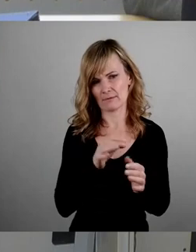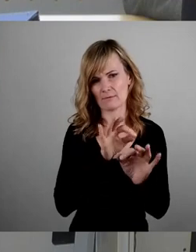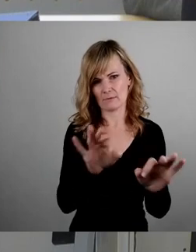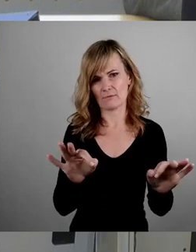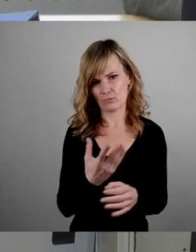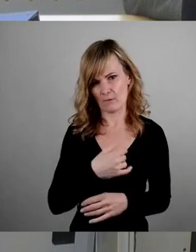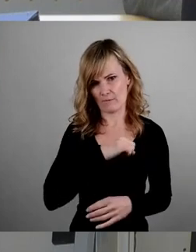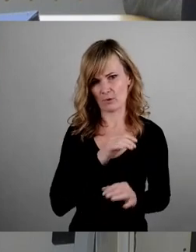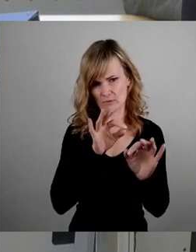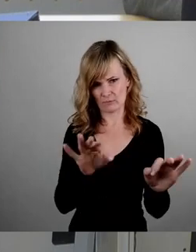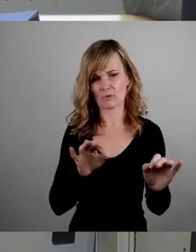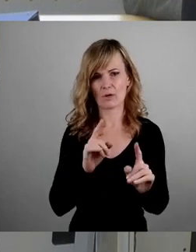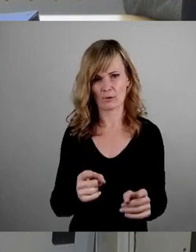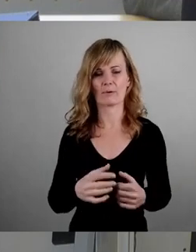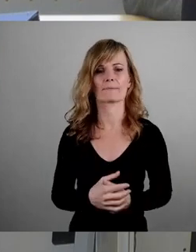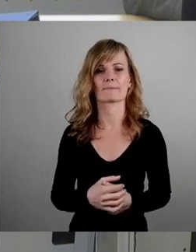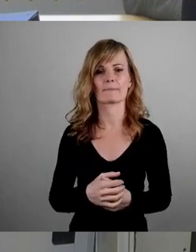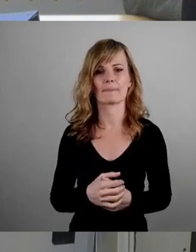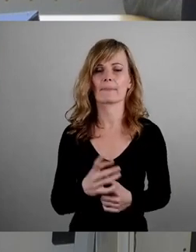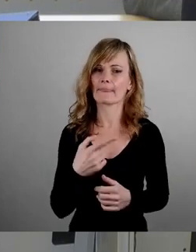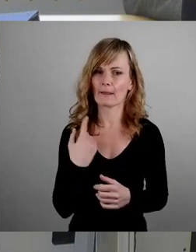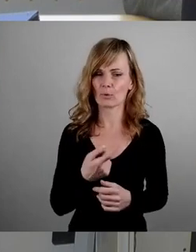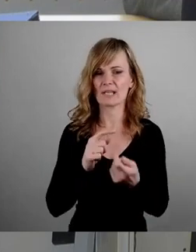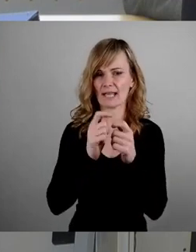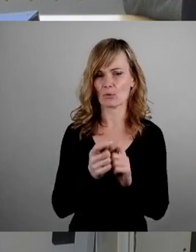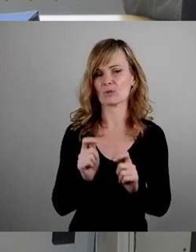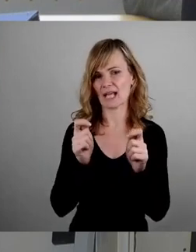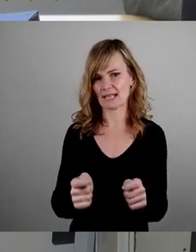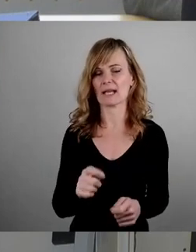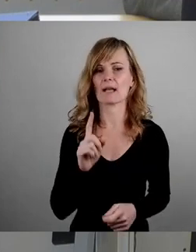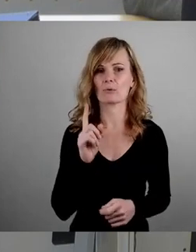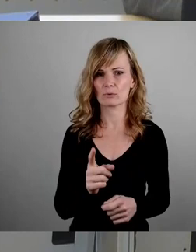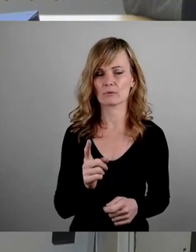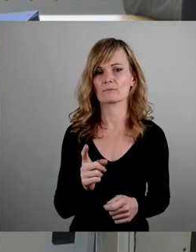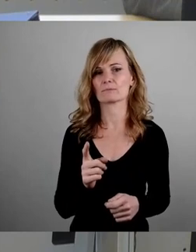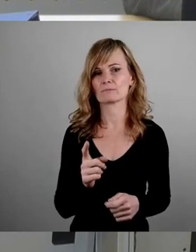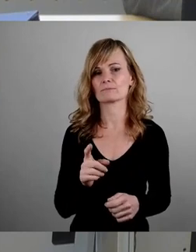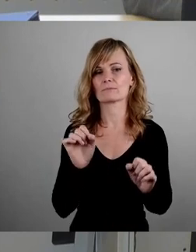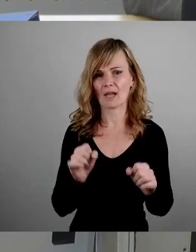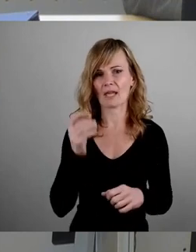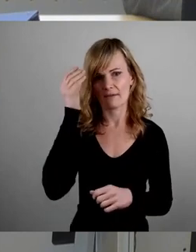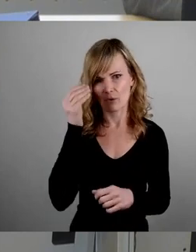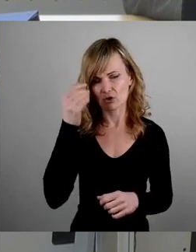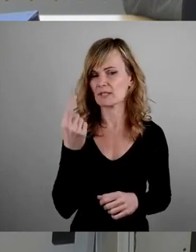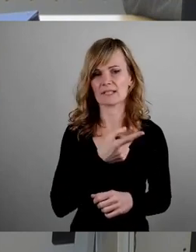profitieren. Das wäre unser Änderungsantrag und natürlich kann ich mir vorstellen, dass nicht alle